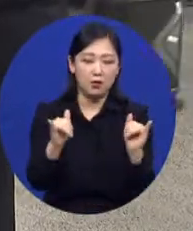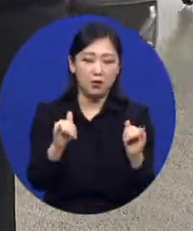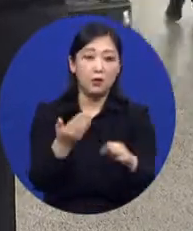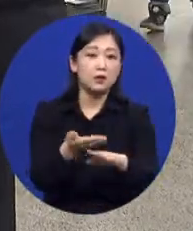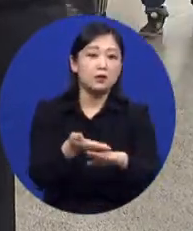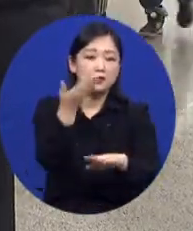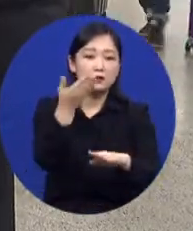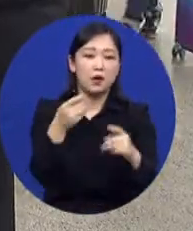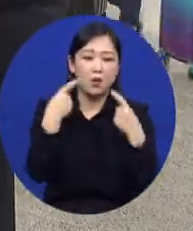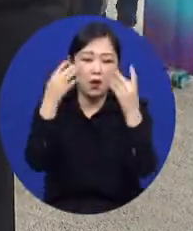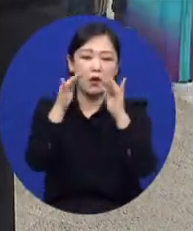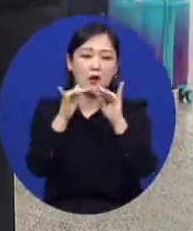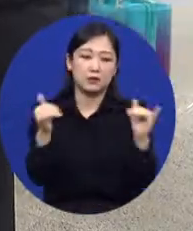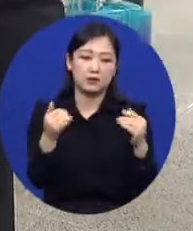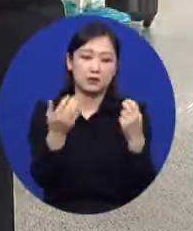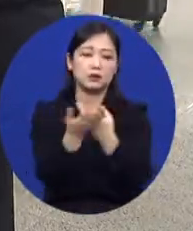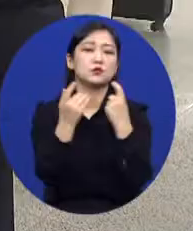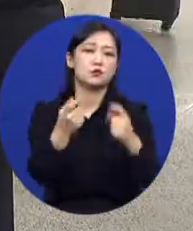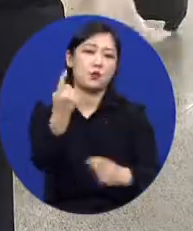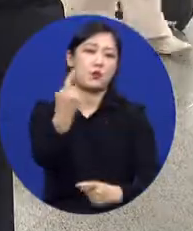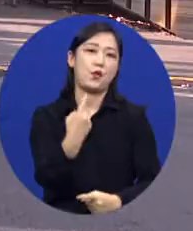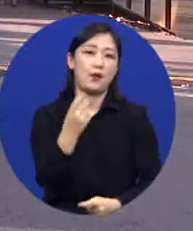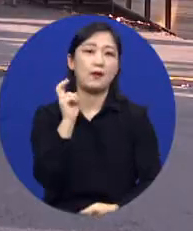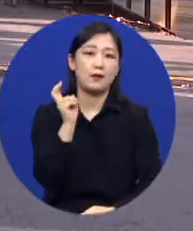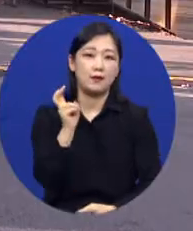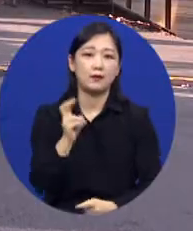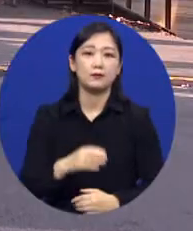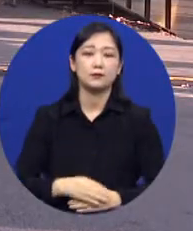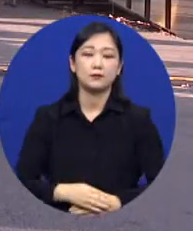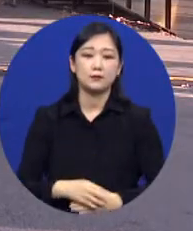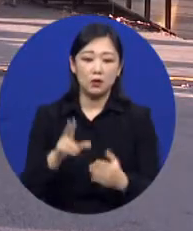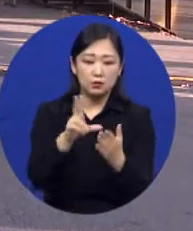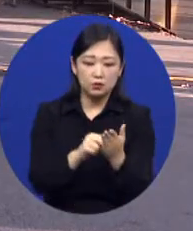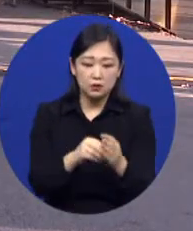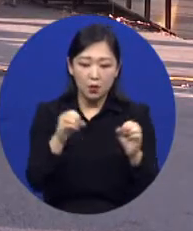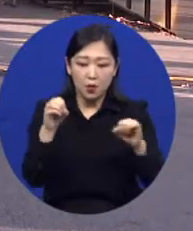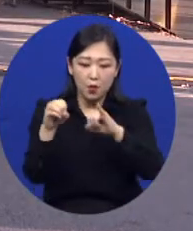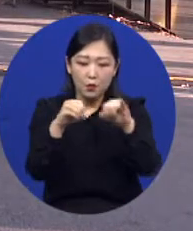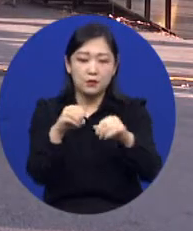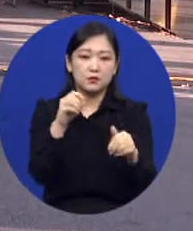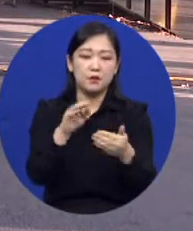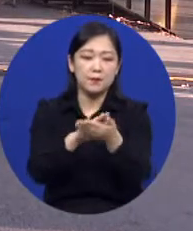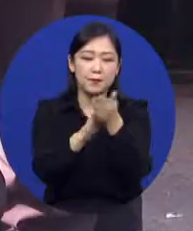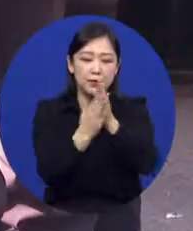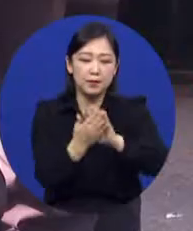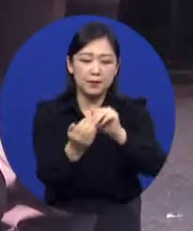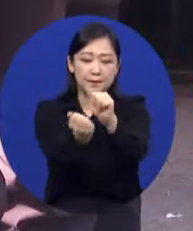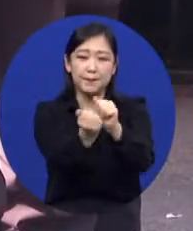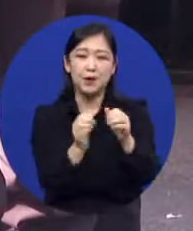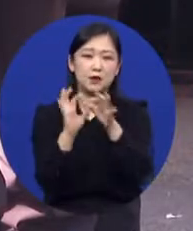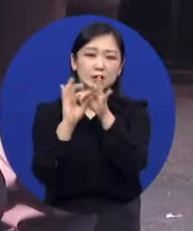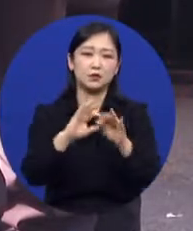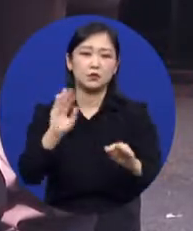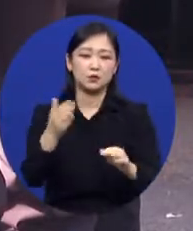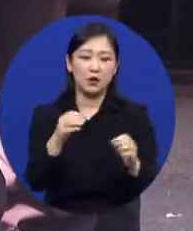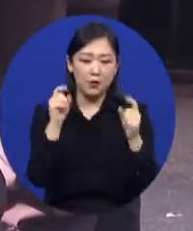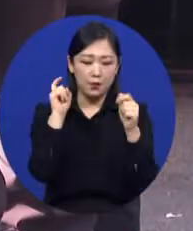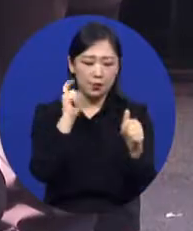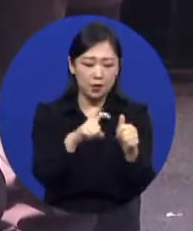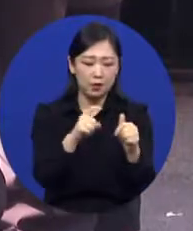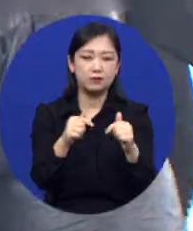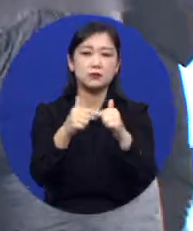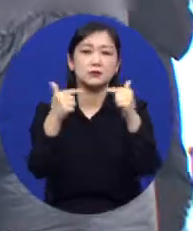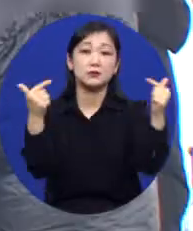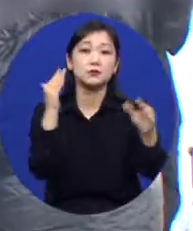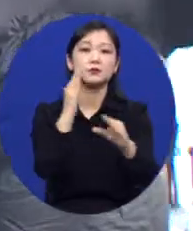제주를 찾을 것으로 예상되고 있습니다 문제 놈이 크롬 변이 바이러스 감염이 따르며 확진 자가 크게 늘고 있다는